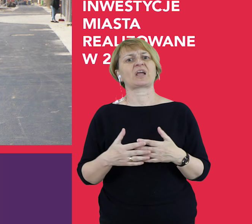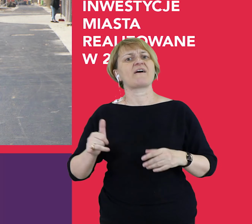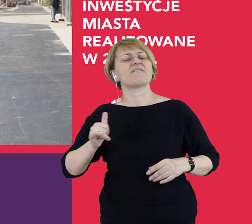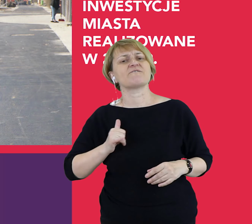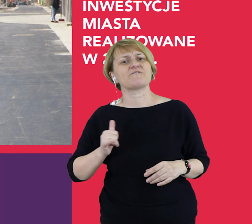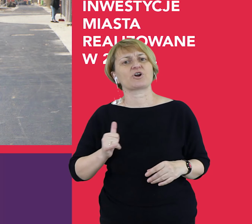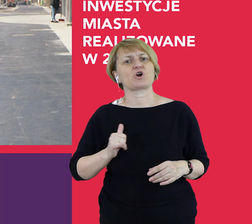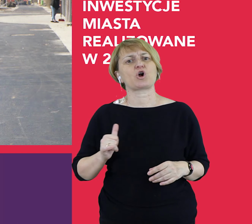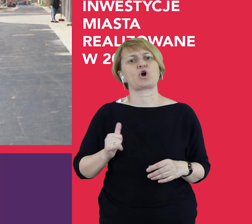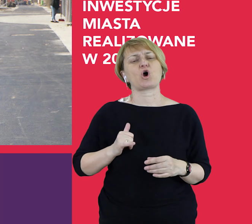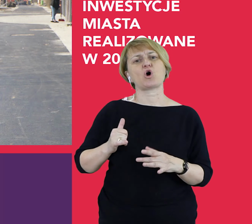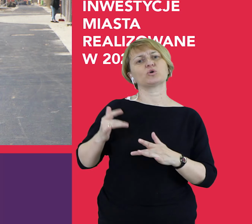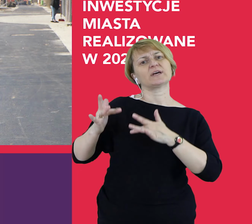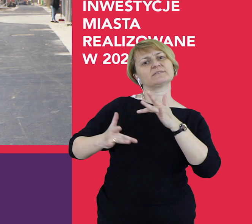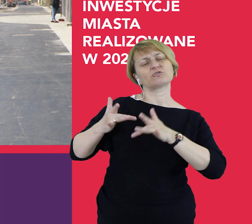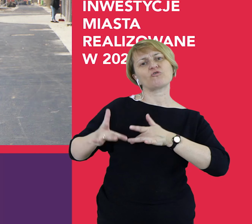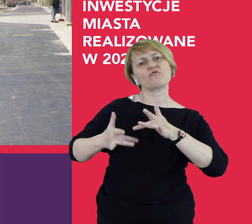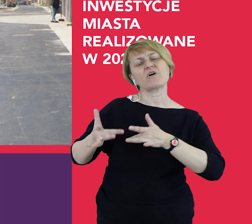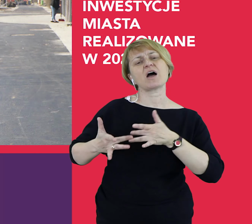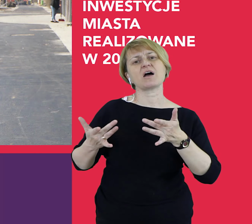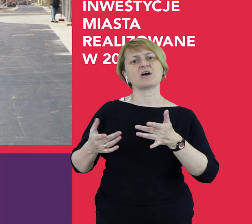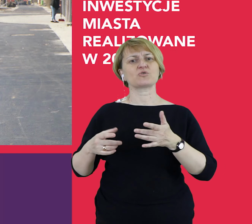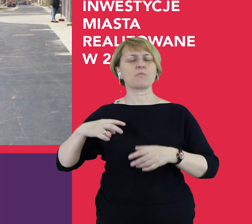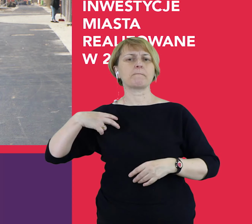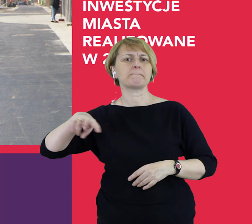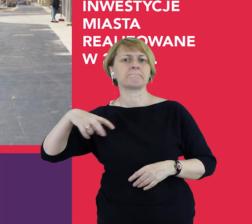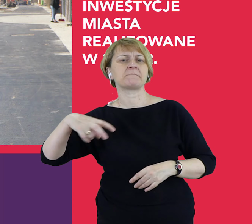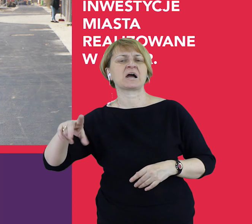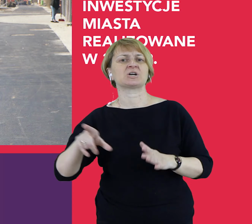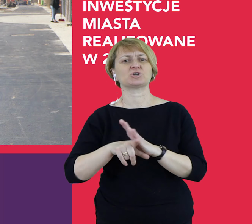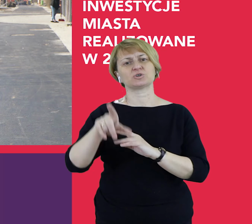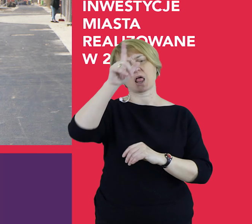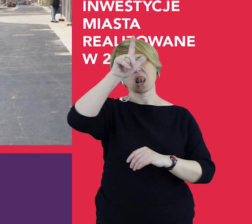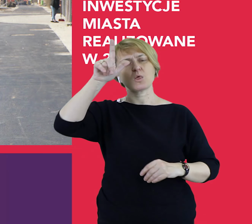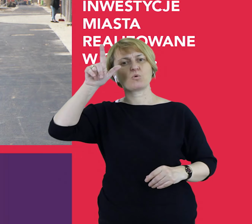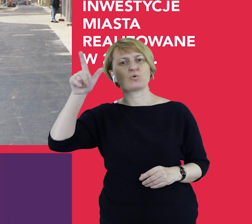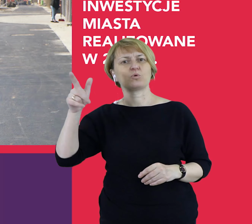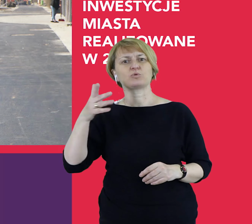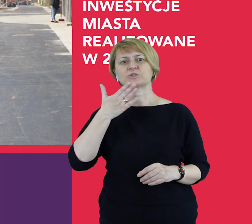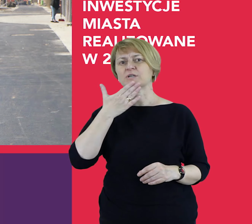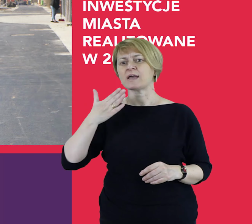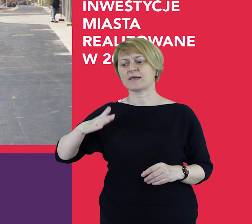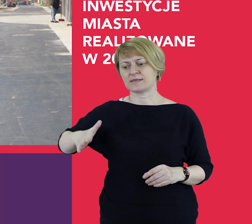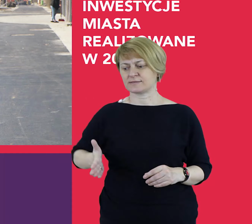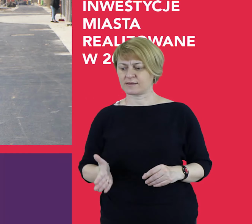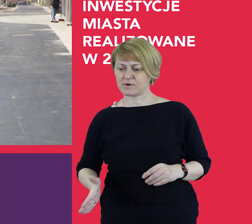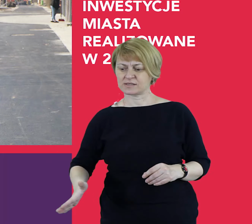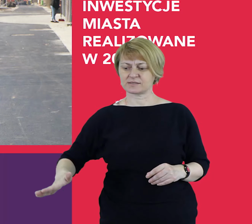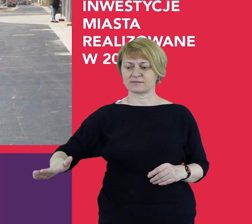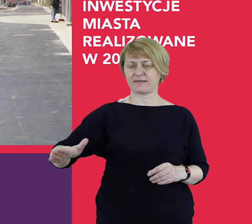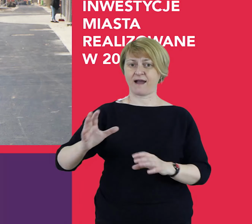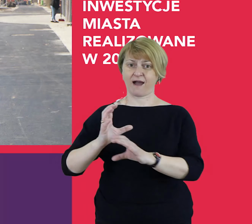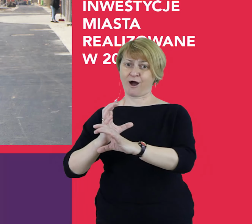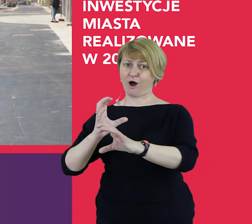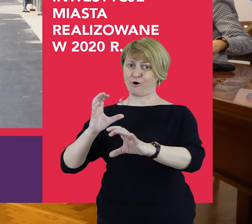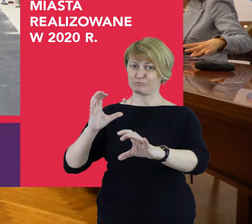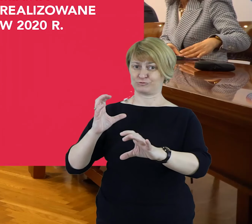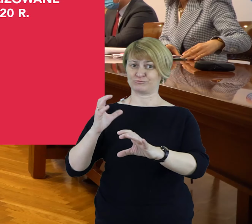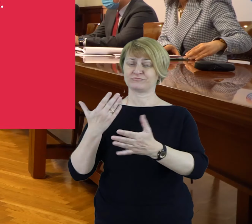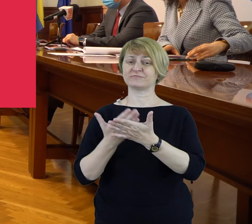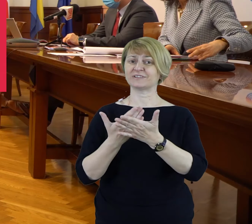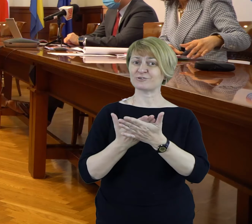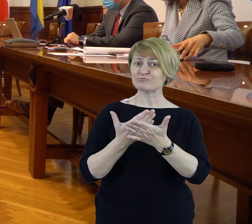się na wygodę podróżowania rowerem, poruszania się pieszo. Zniknęła też zatoczka autobusowa,